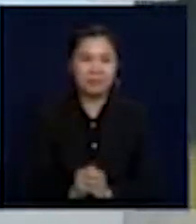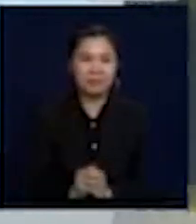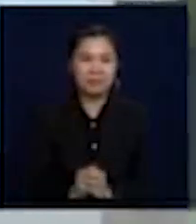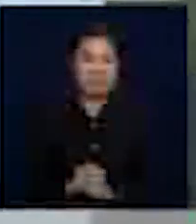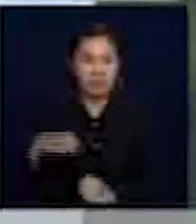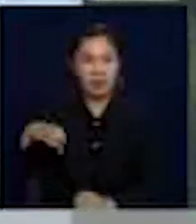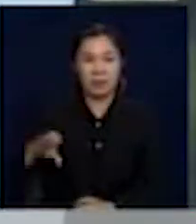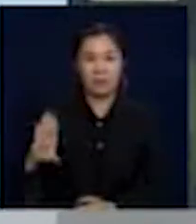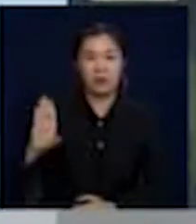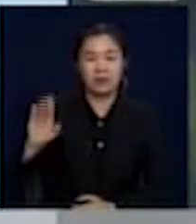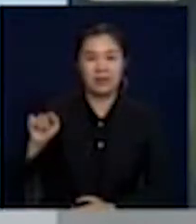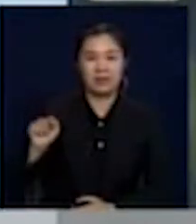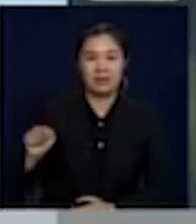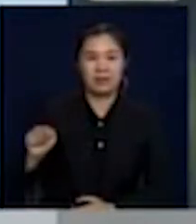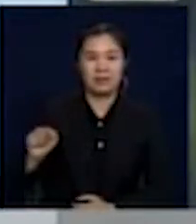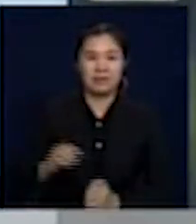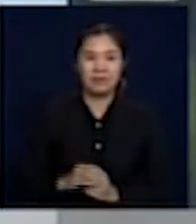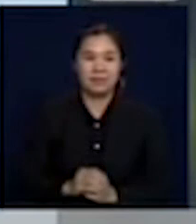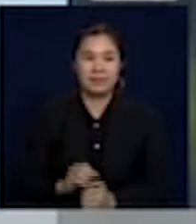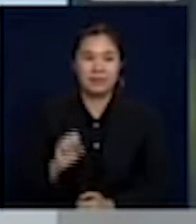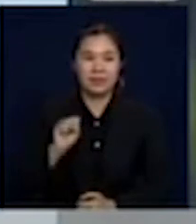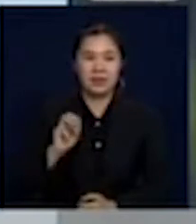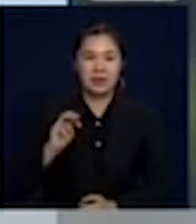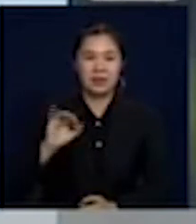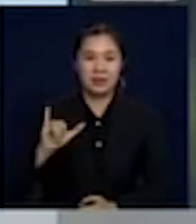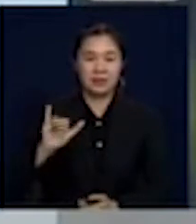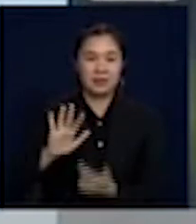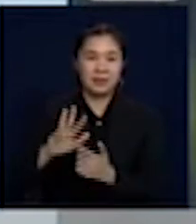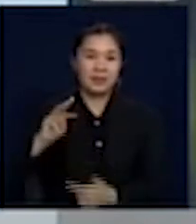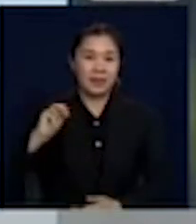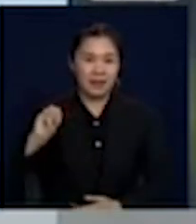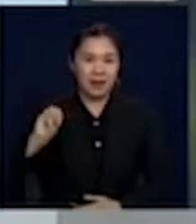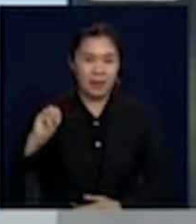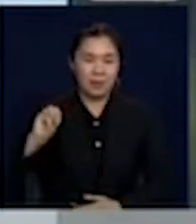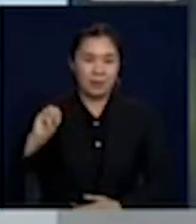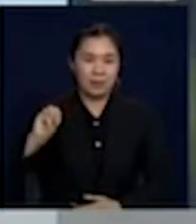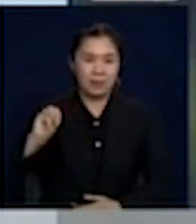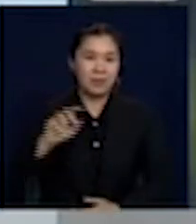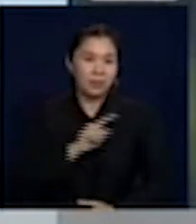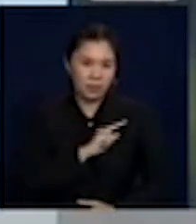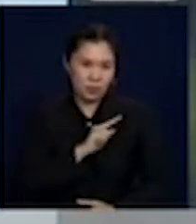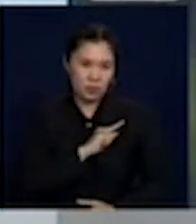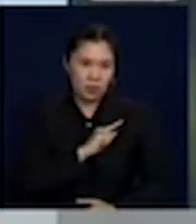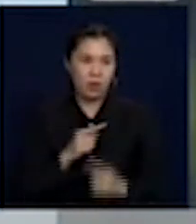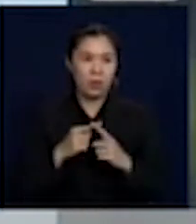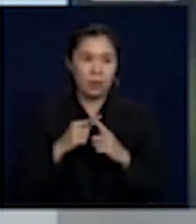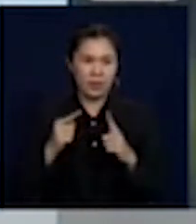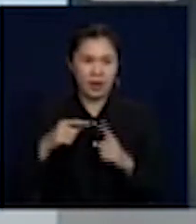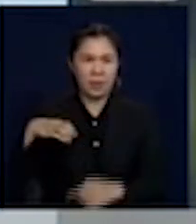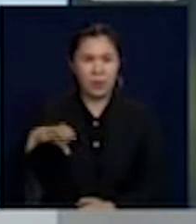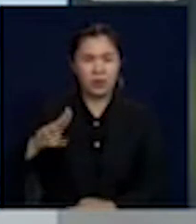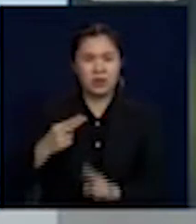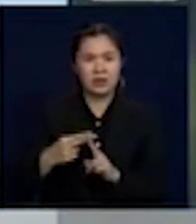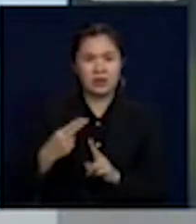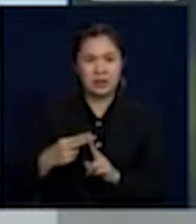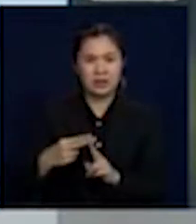ษัทสยามสแตนดาร์ดเอนเนอร์จีเป็นบริษัทที่ได้รับอนุญาตให้นำเข้ารถไม่เท่าไหร่ฮะแต่บริษัทที่ชื่อว่าสยามสแตนดา